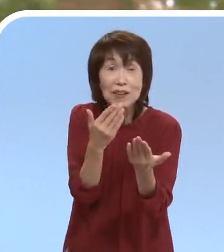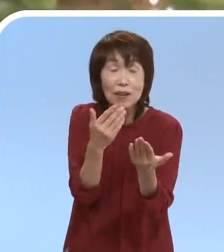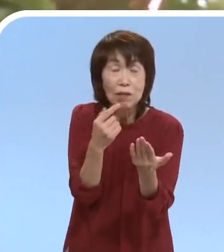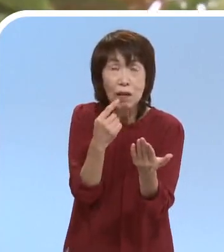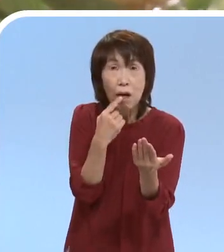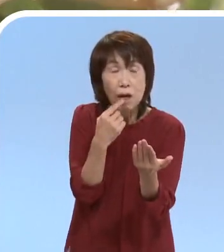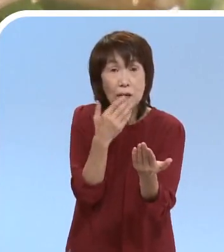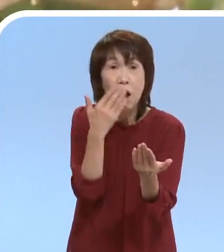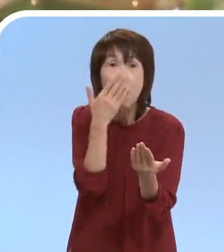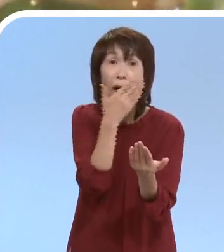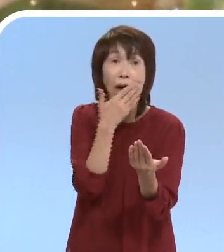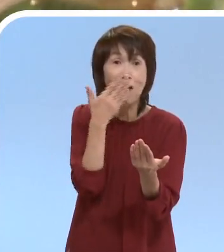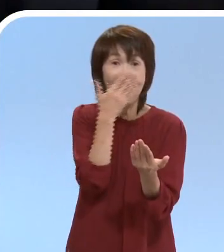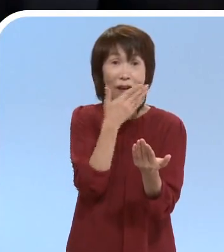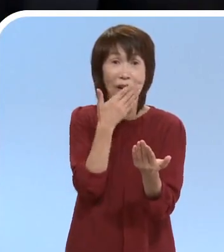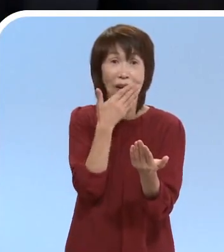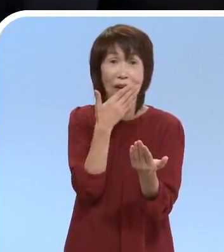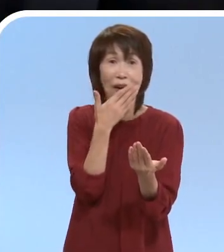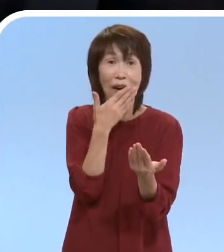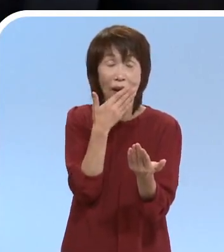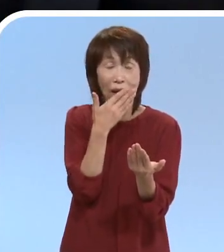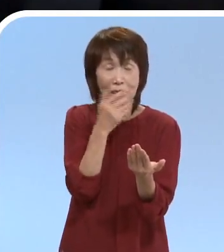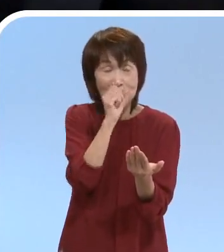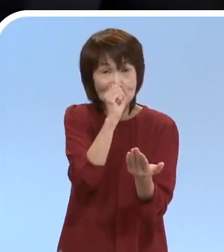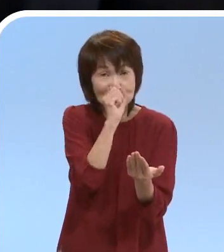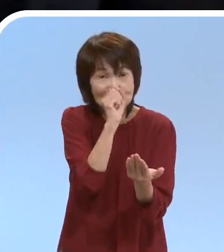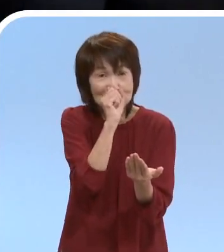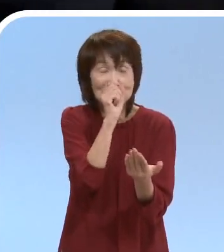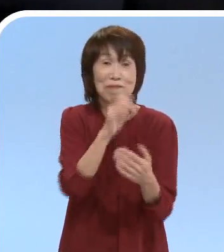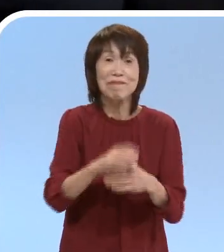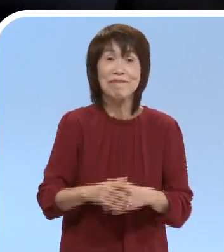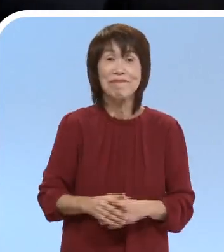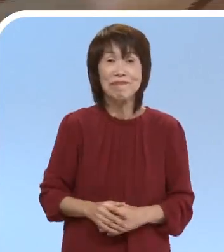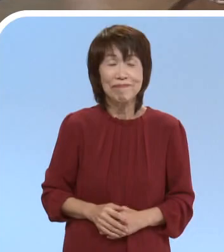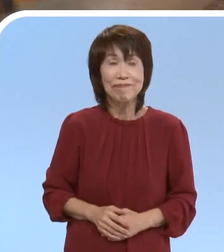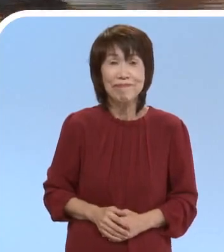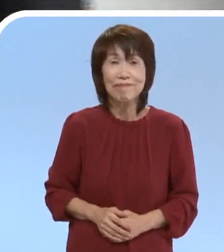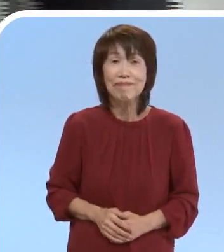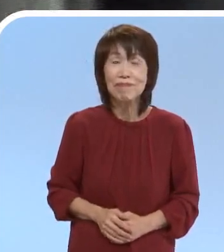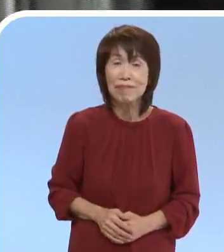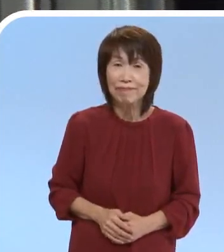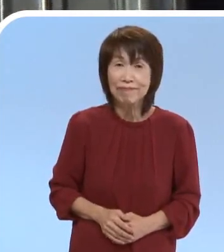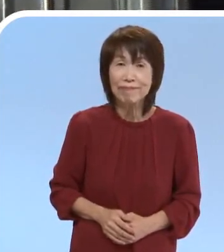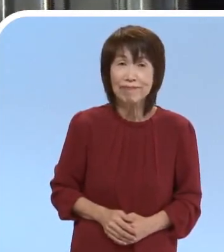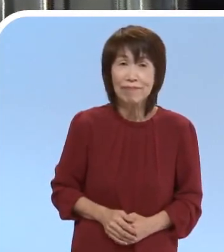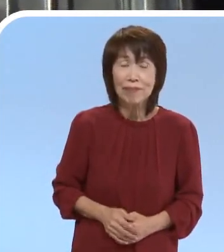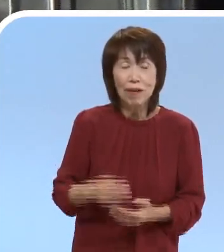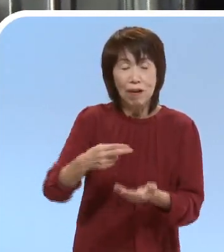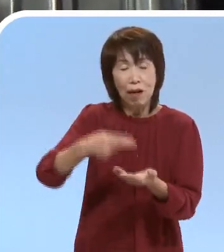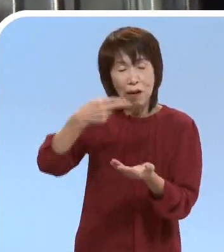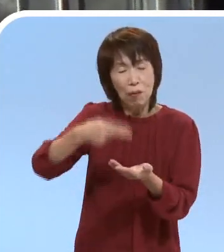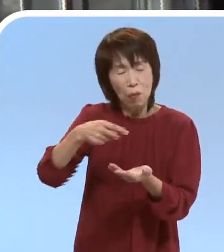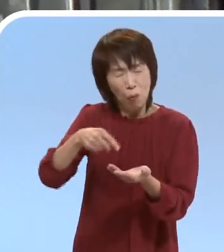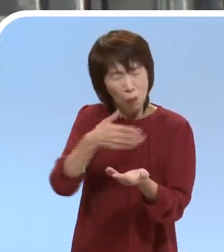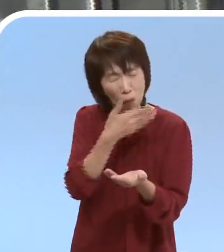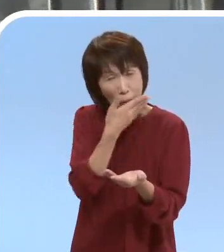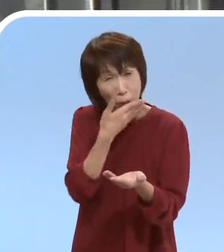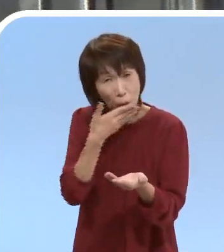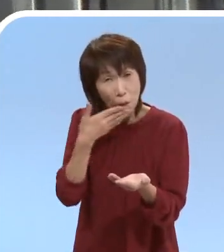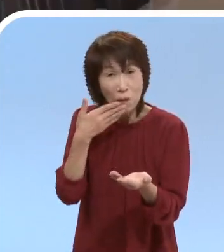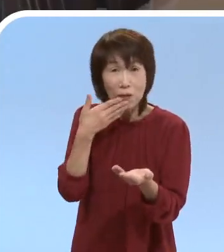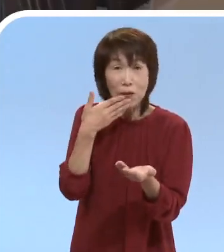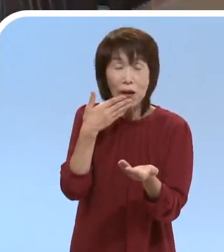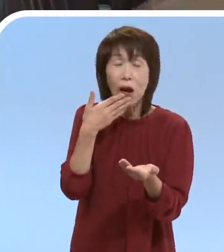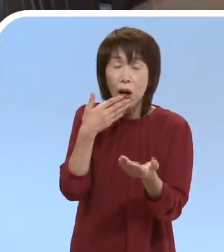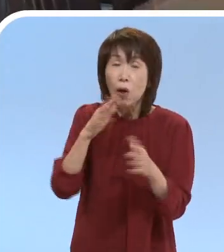甘いですね。 甘いですね、 うん、 すごい、いい出汁出てますね。 ありがとうございます。 このラーメンやばいな、 うまい、すご